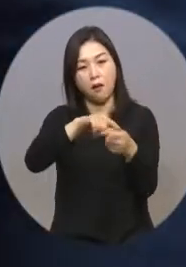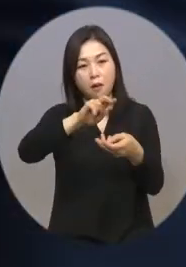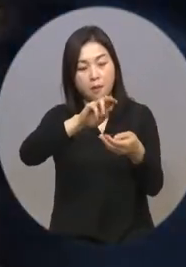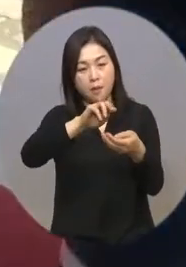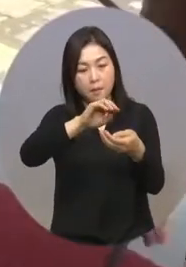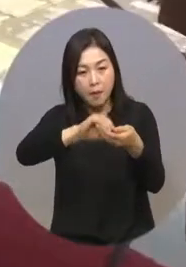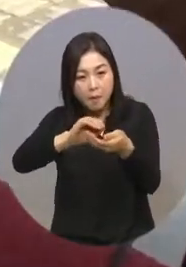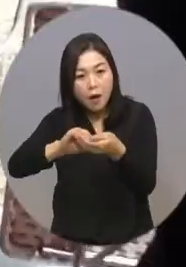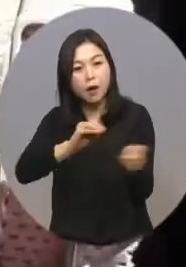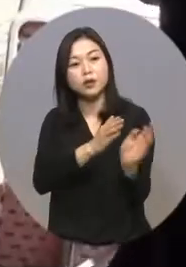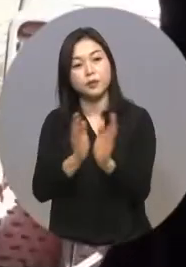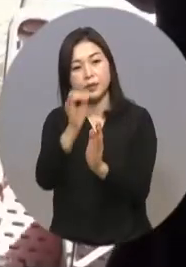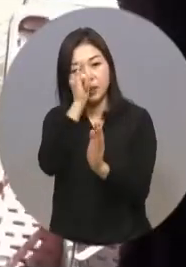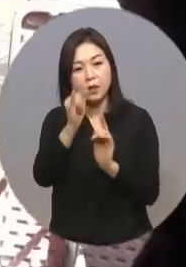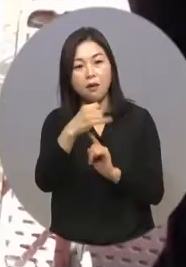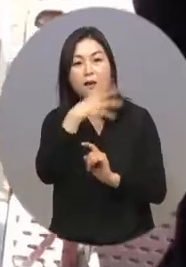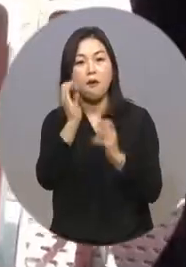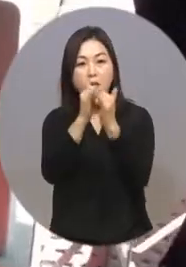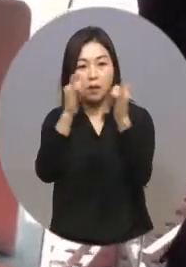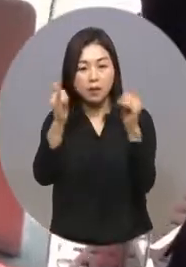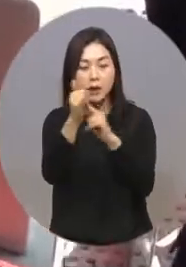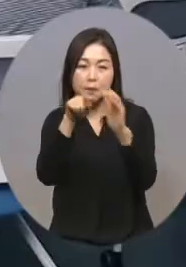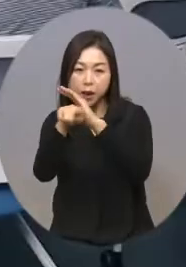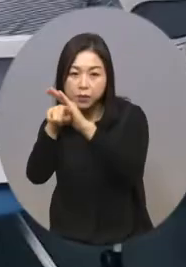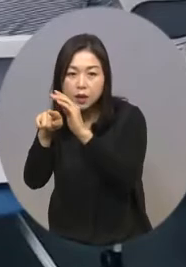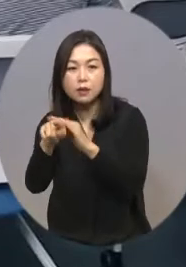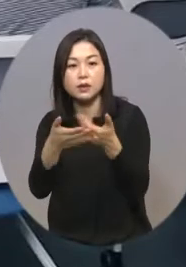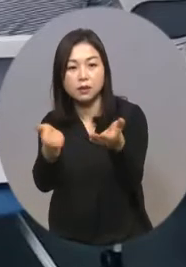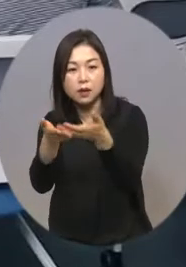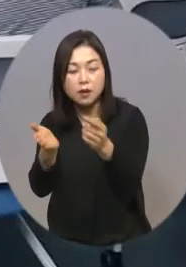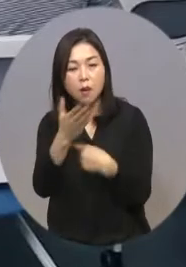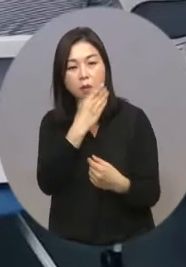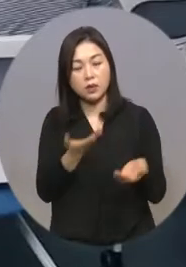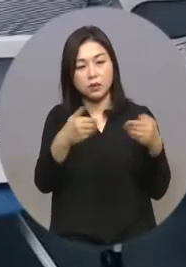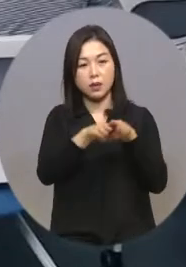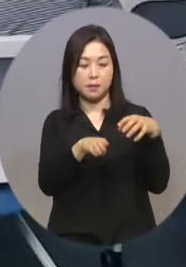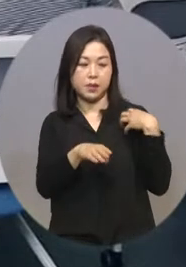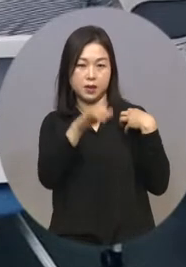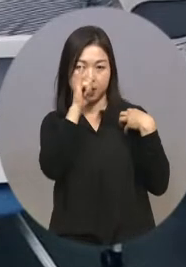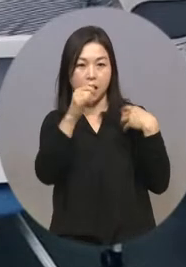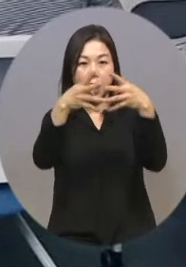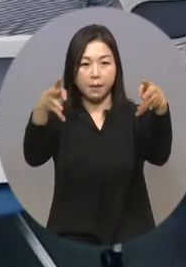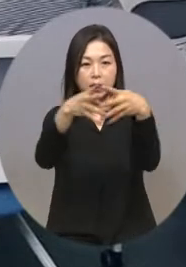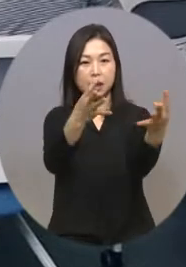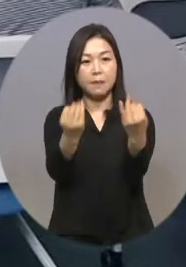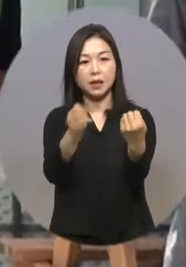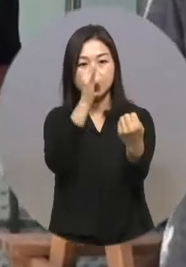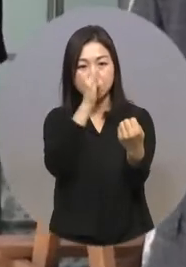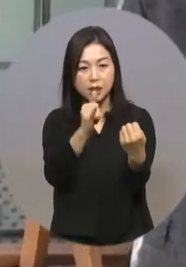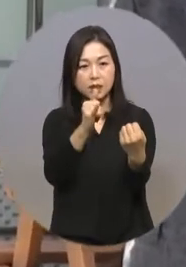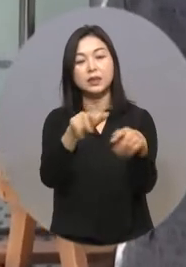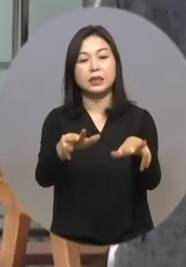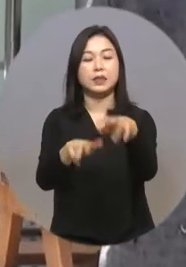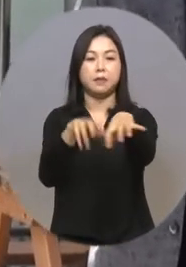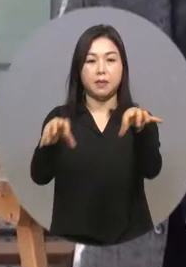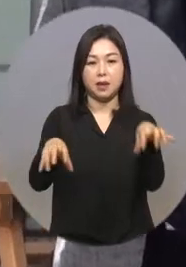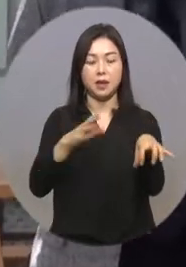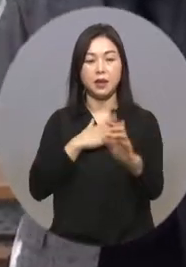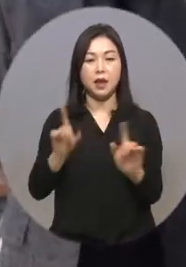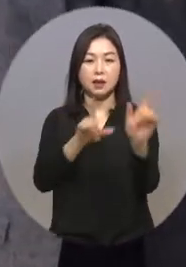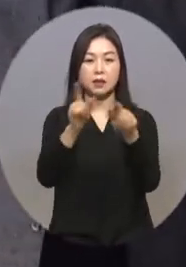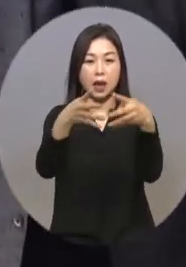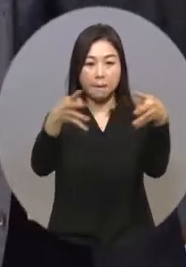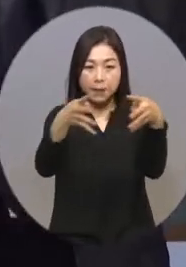전달하는 일은 복지관에서 담당합니다 아파트 가 주류를 이루고 있는 현대 이 마을 알 내가 사는 아파트